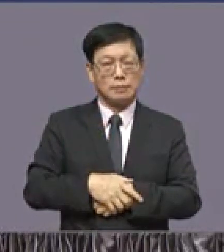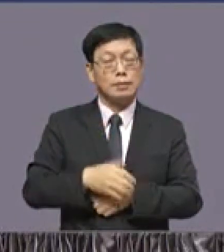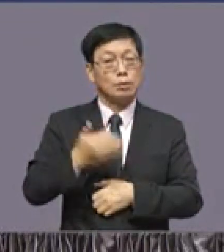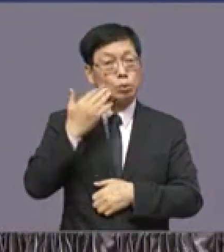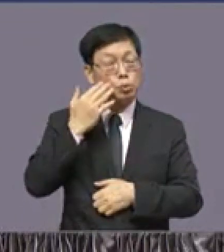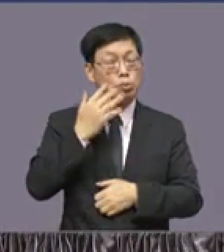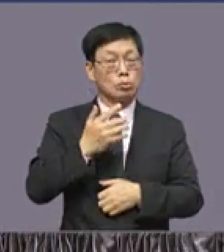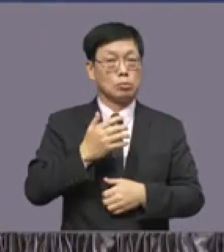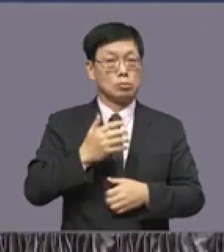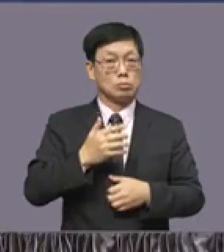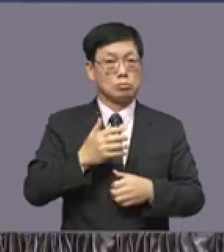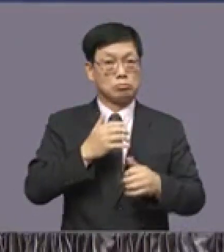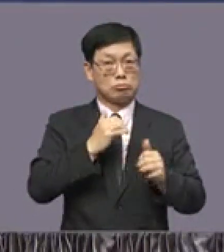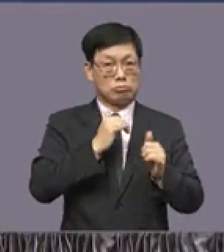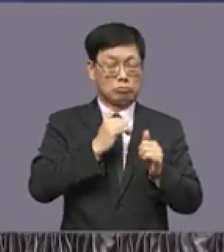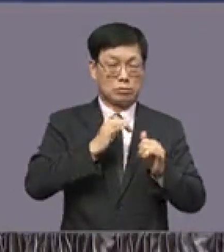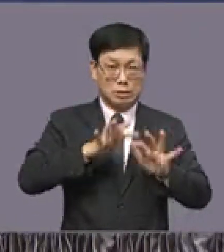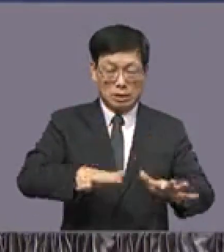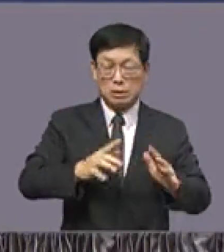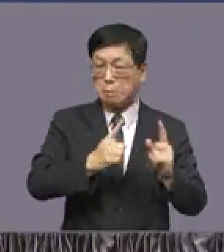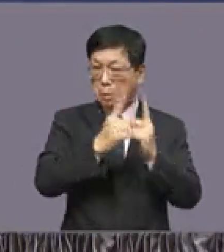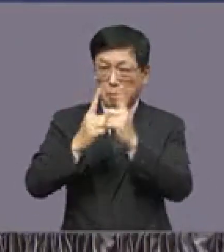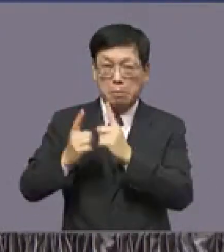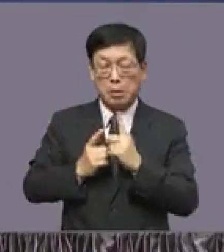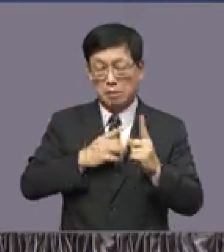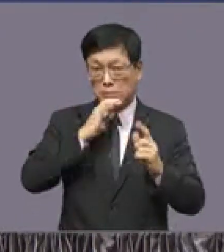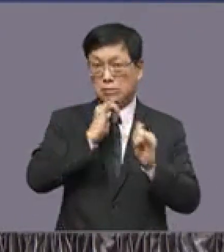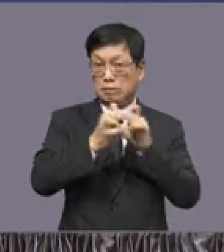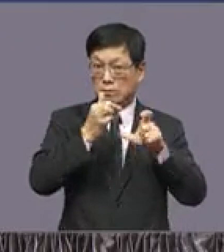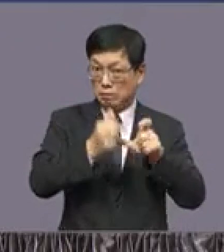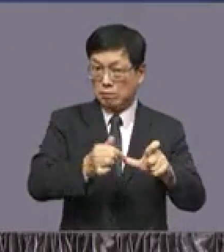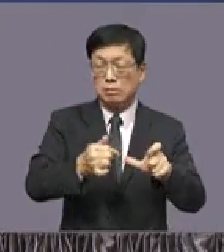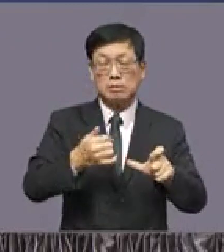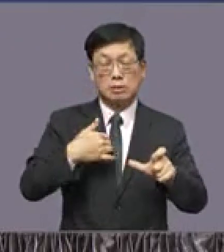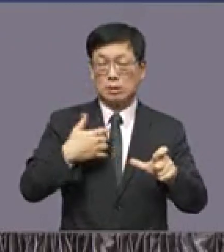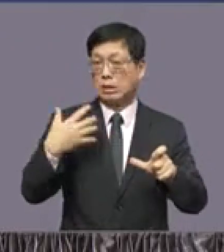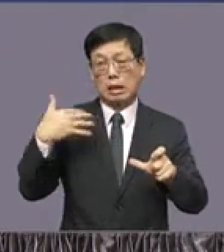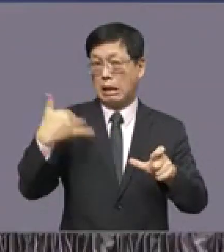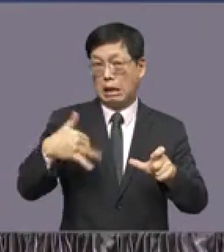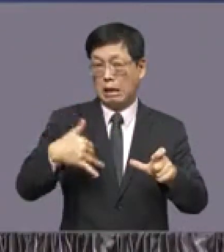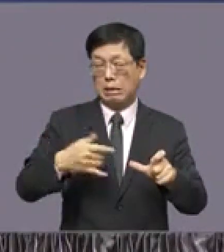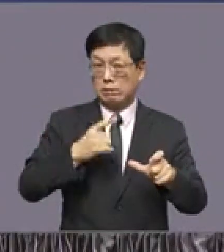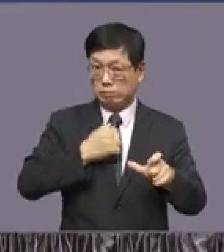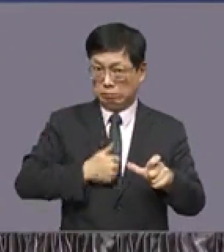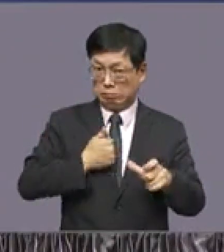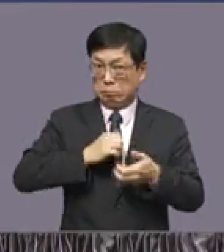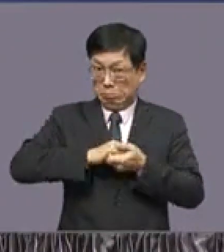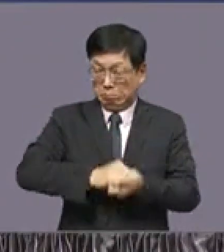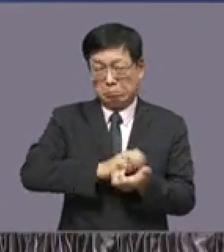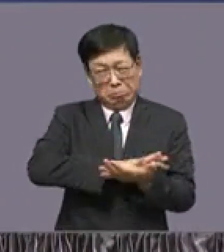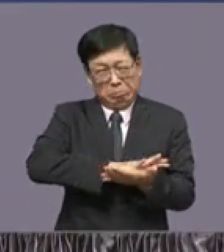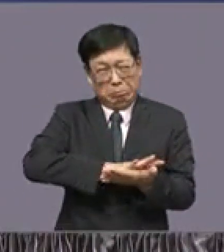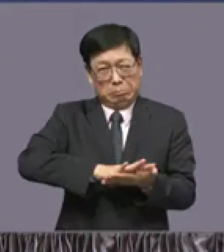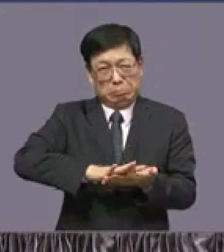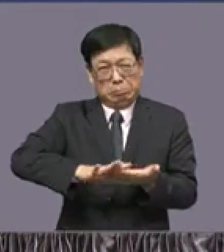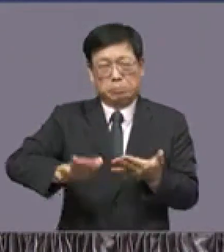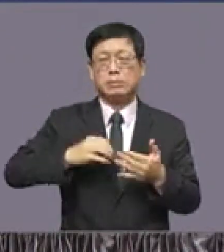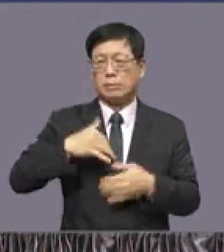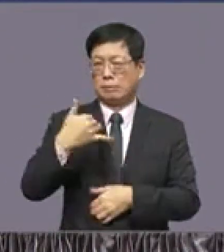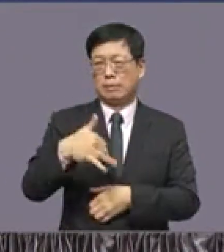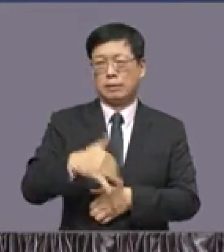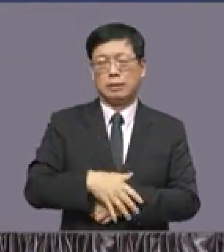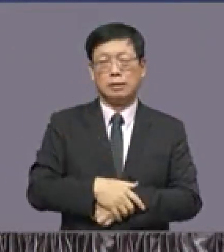界这些疫情，或者是说社区，我们仍然没有说绝对是干净的情形之